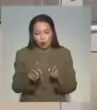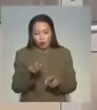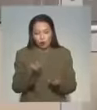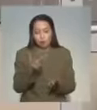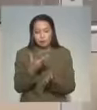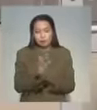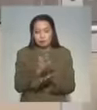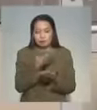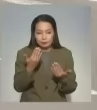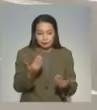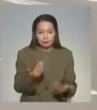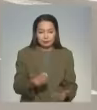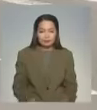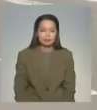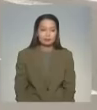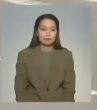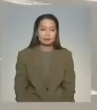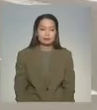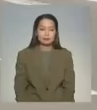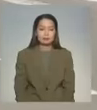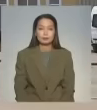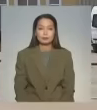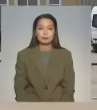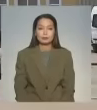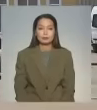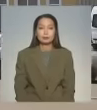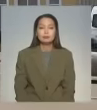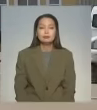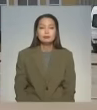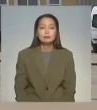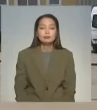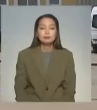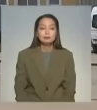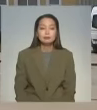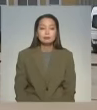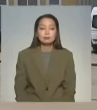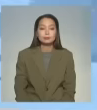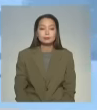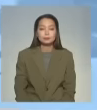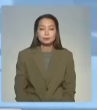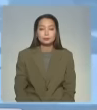есть как мужчины, так и женщины. Татьяна Рудометова, Алтынбек Кабделов, Астана Таймс из Уральска.